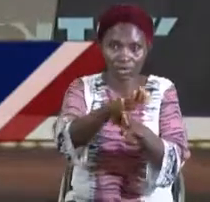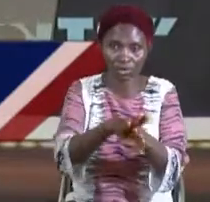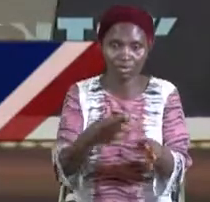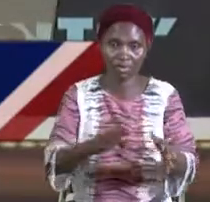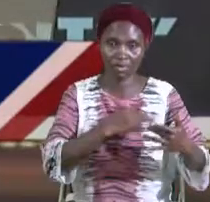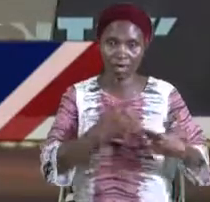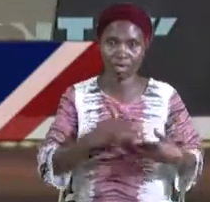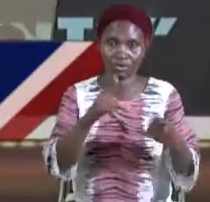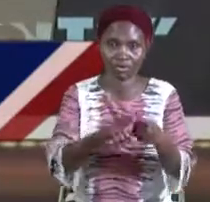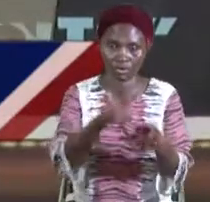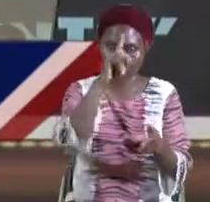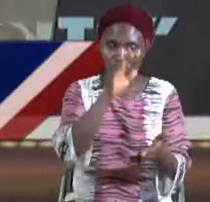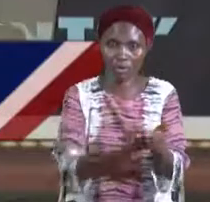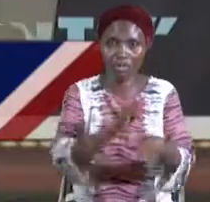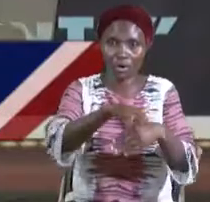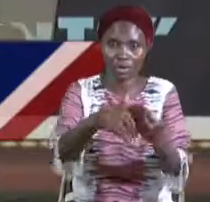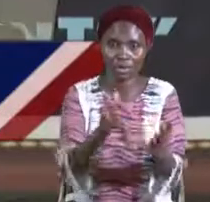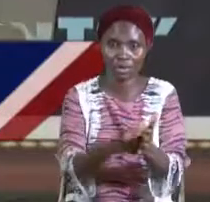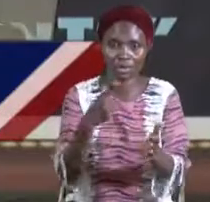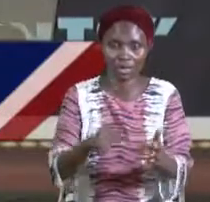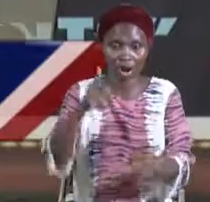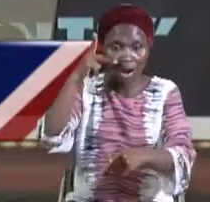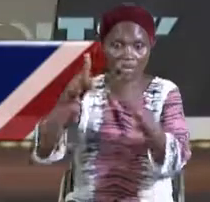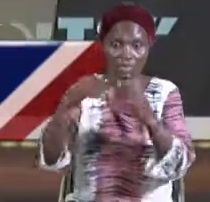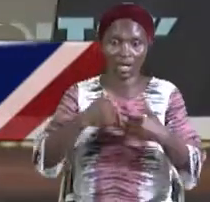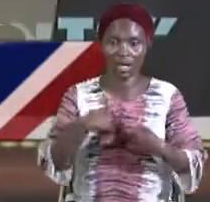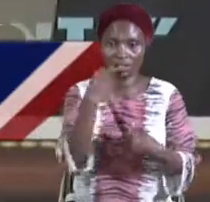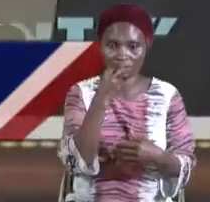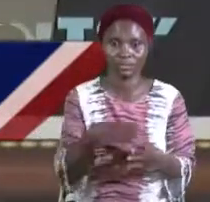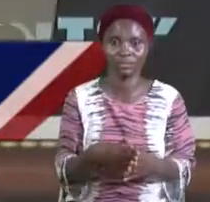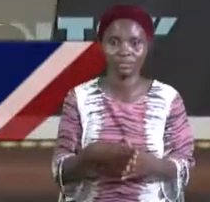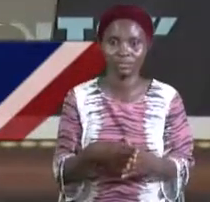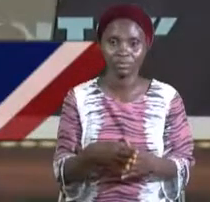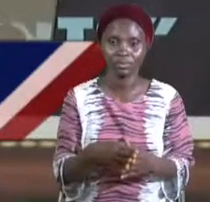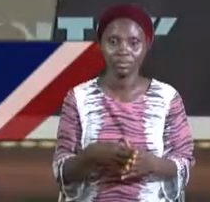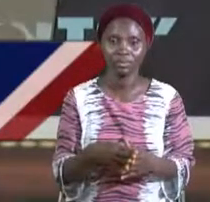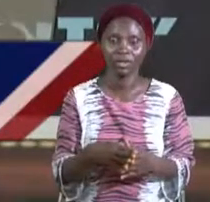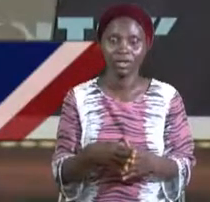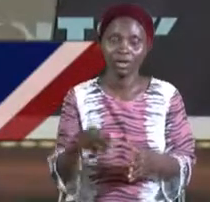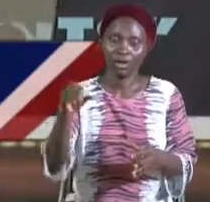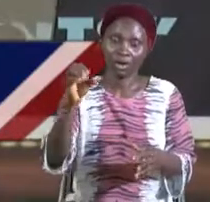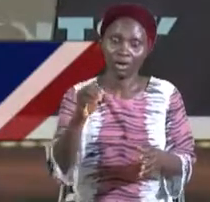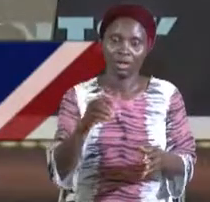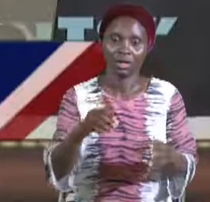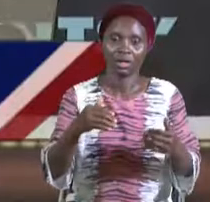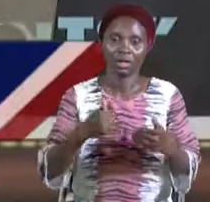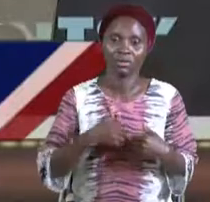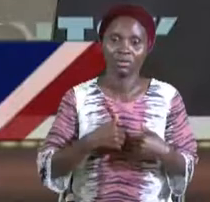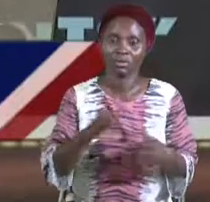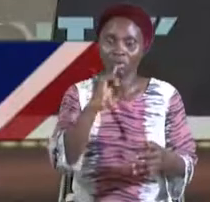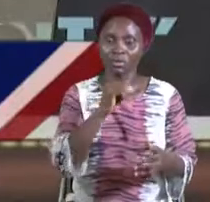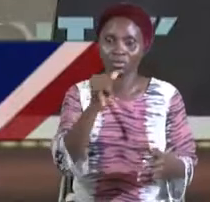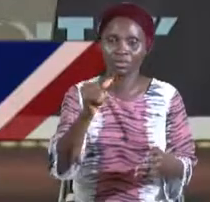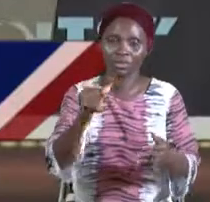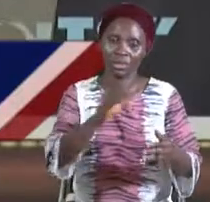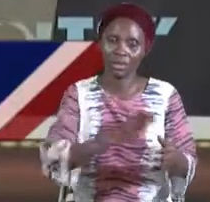Ils étaient lents à comprendre ce que les prophètes avaient dit. Ne fallait-il pas que le Christ souffrit ces choses et qu'il entrât dans sa